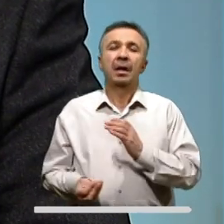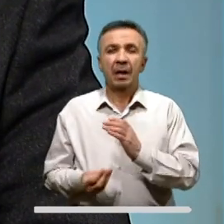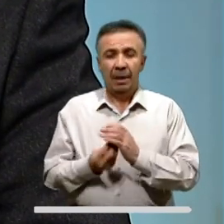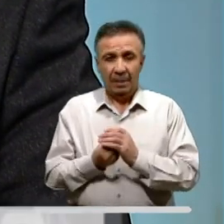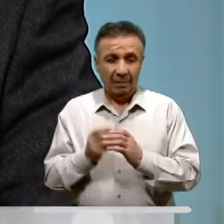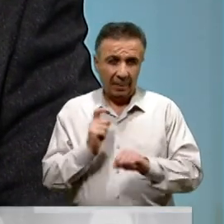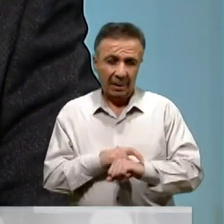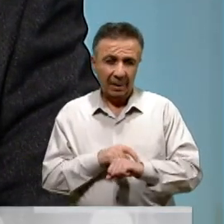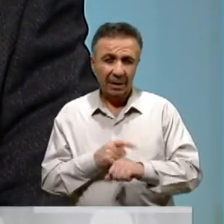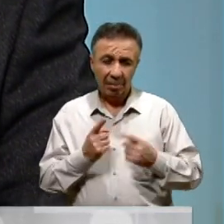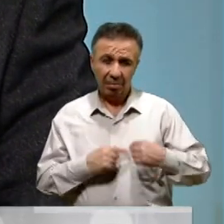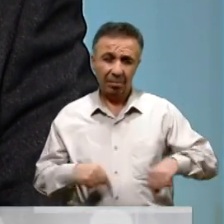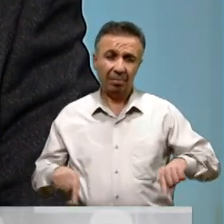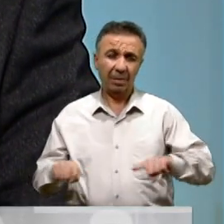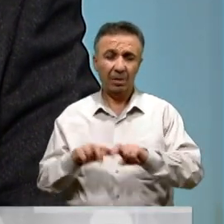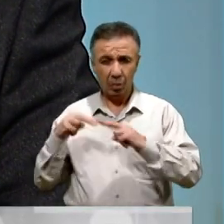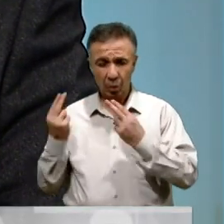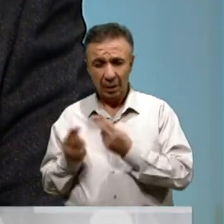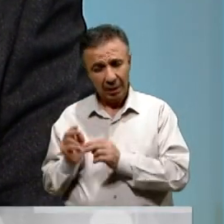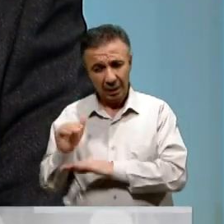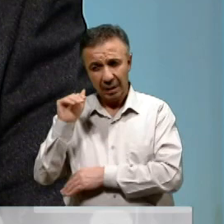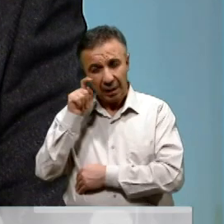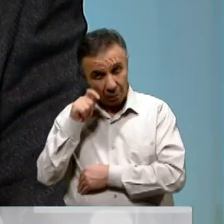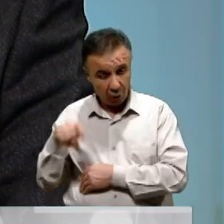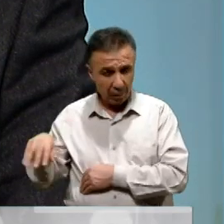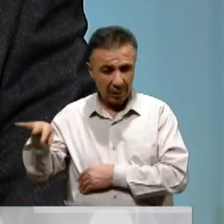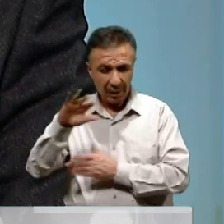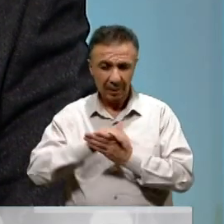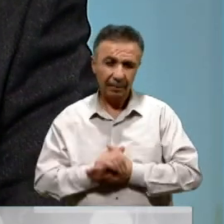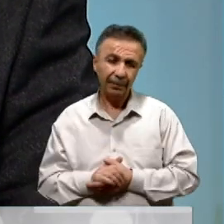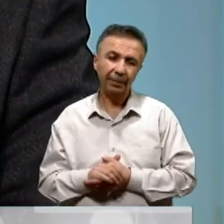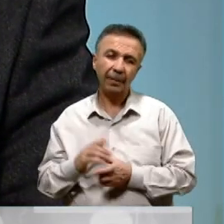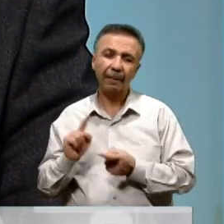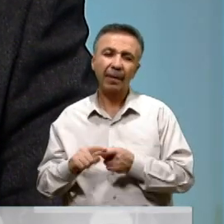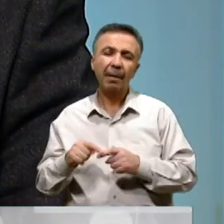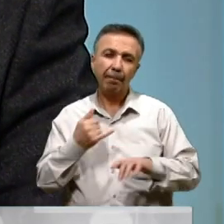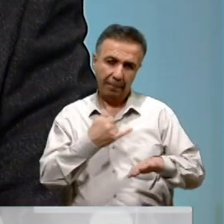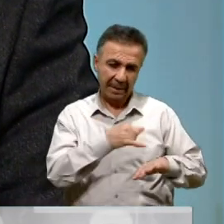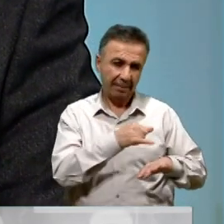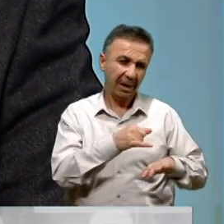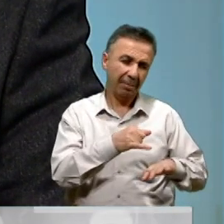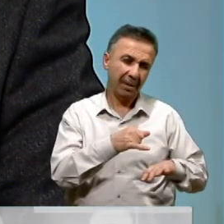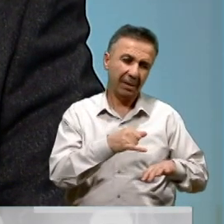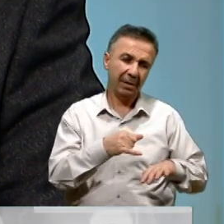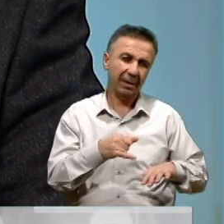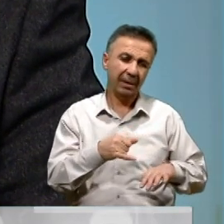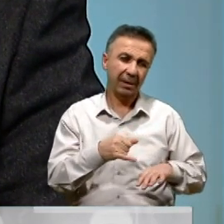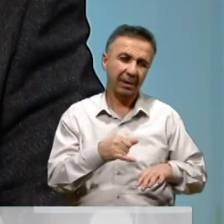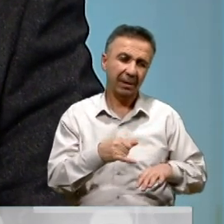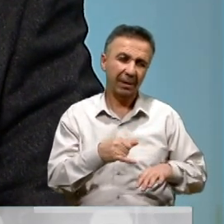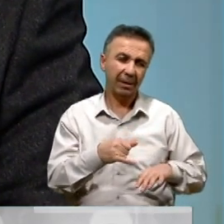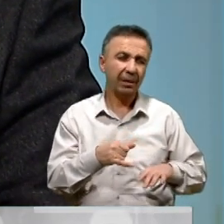ise bizim dünya Müslümanlarıyla ve mezheplerimiz arasında ve astronomik